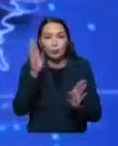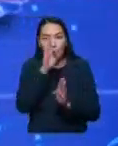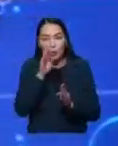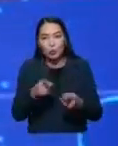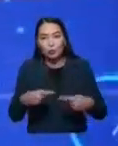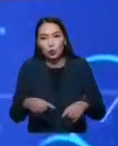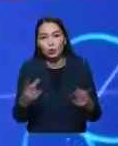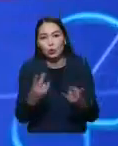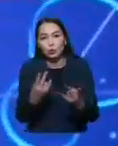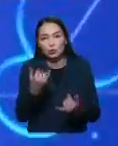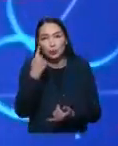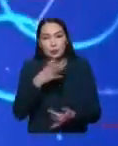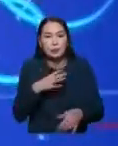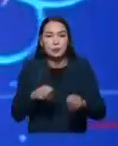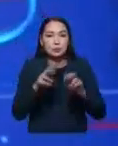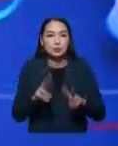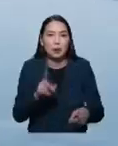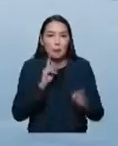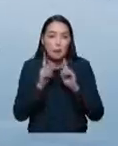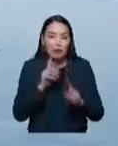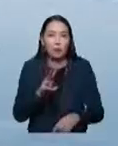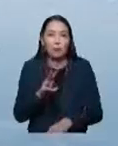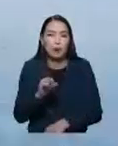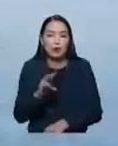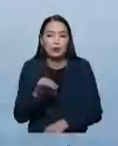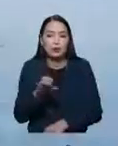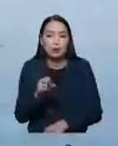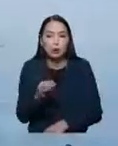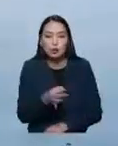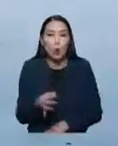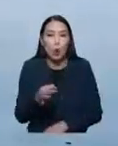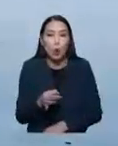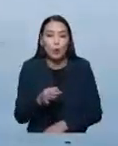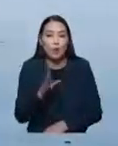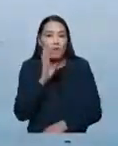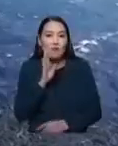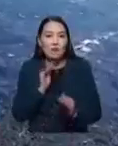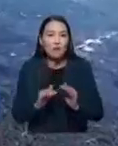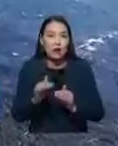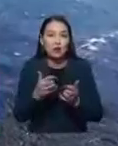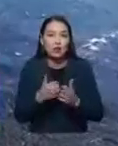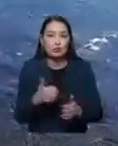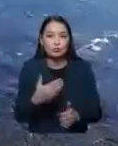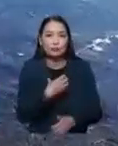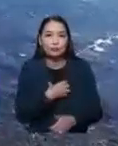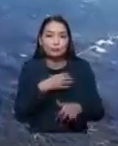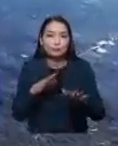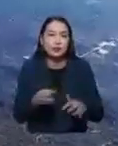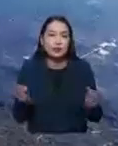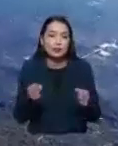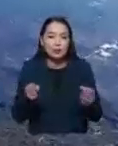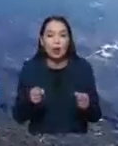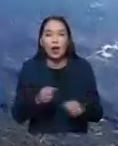они заявили на специальном брифинге в Мангистауской области. Напомню, на водоеме, который считается основным местом зимовки лебедей и шипунов,